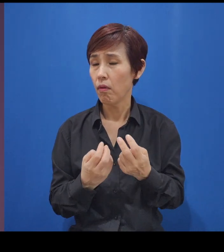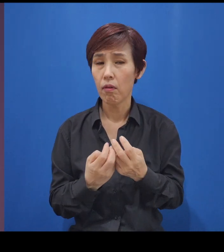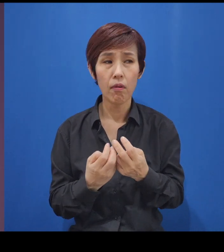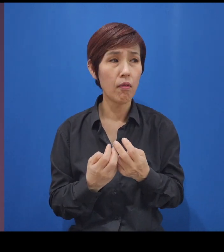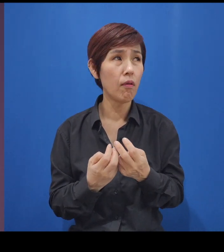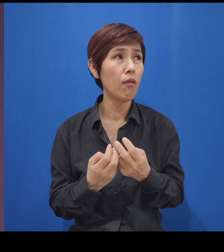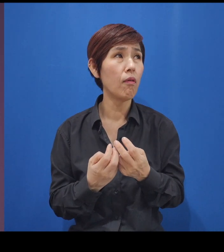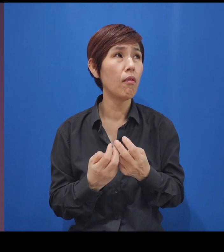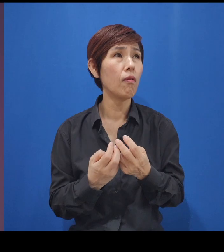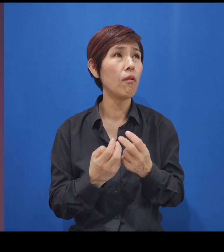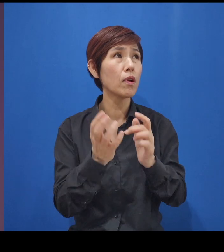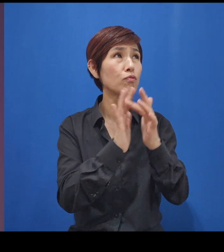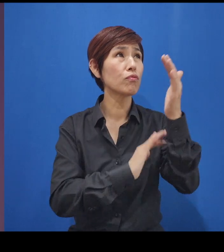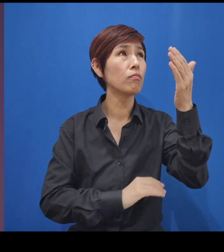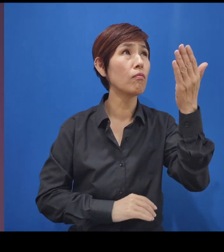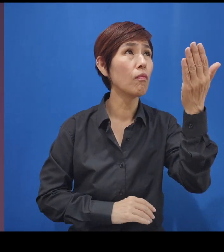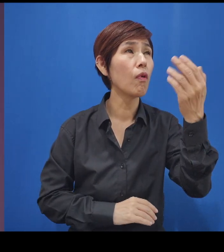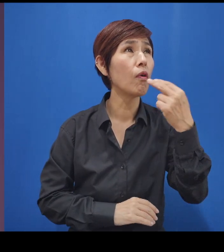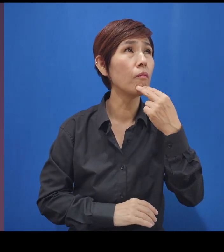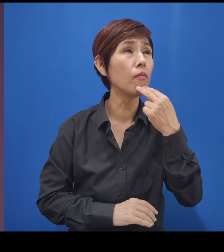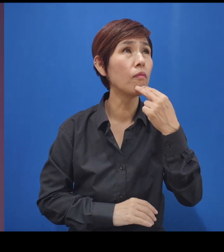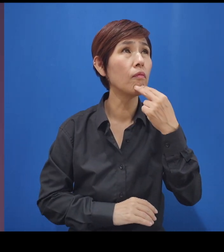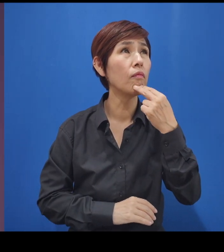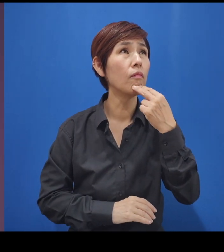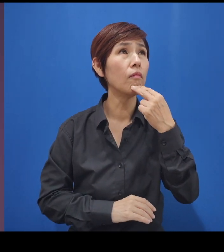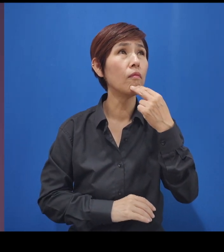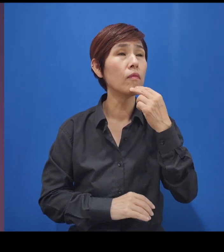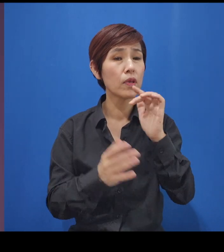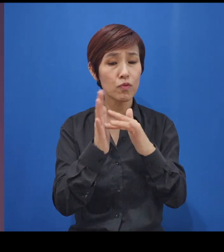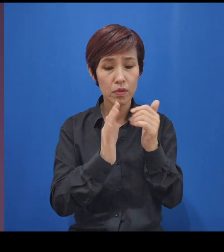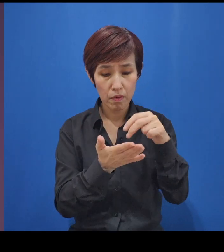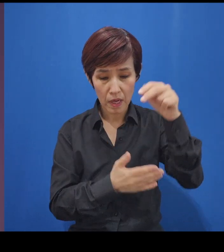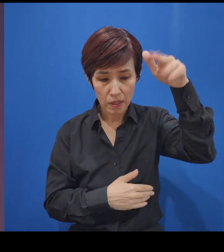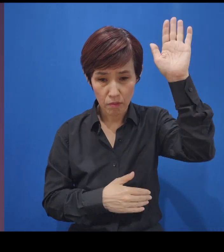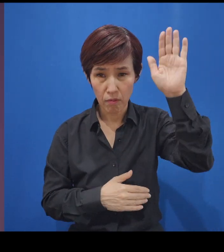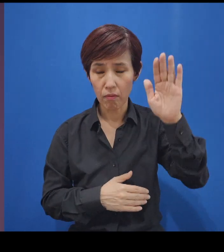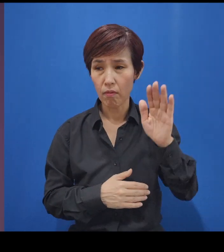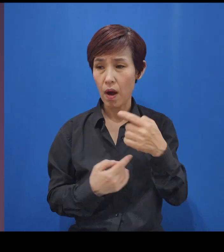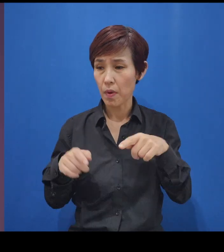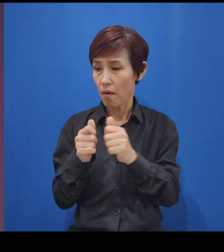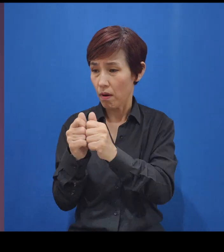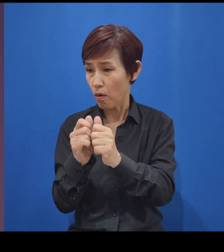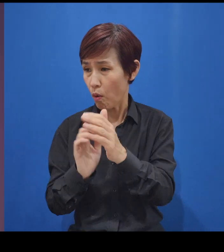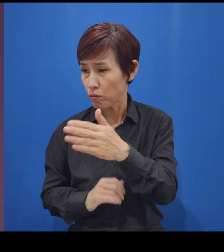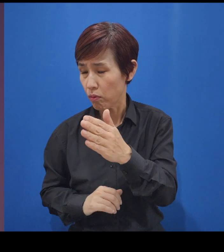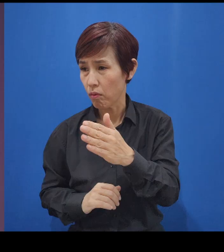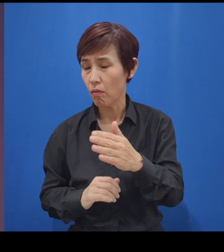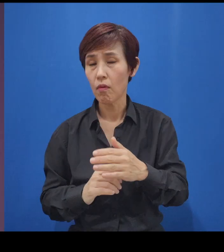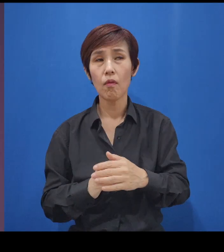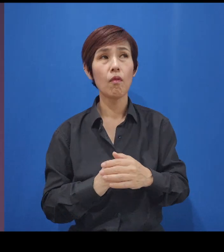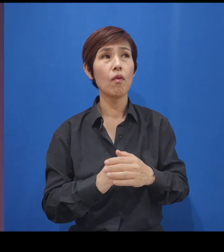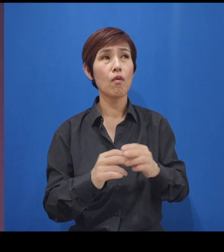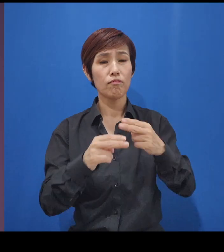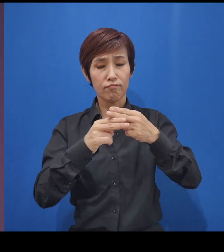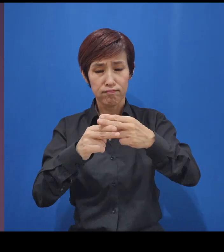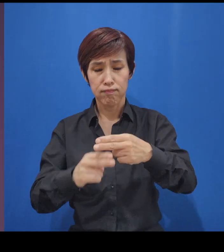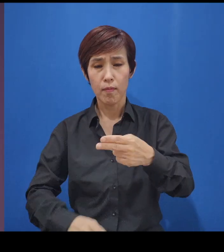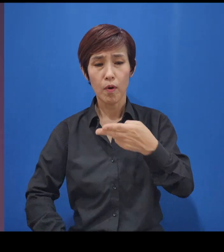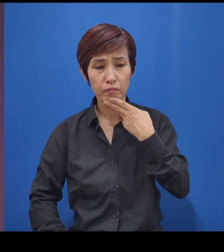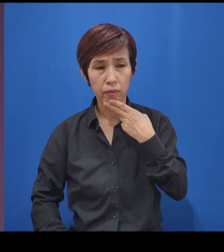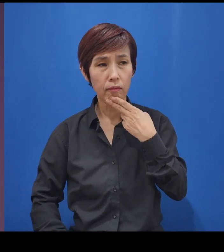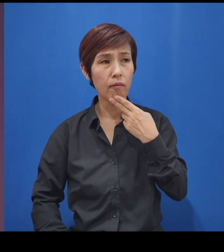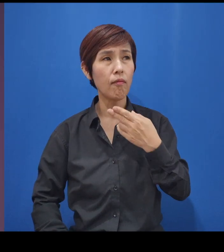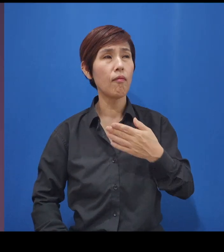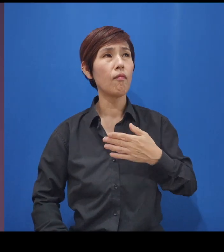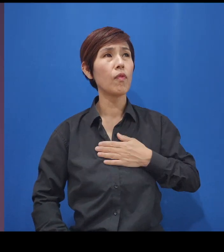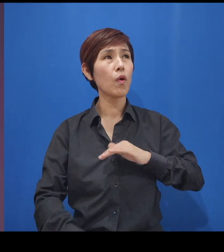없고, 권위도 없는데 권능도 없어요. 권능을 주시겠다고 약속은